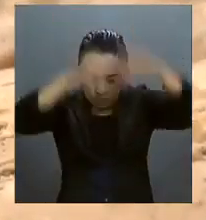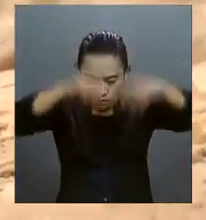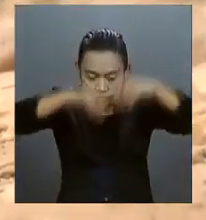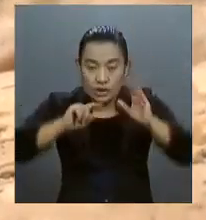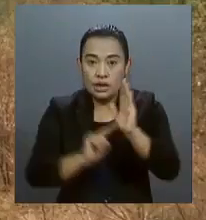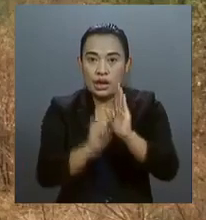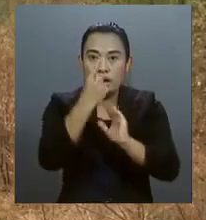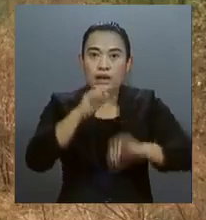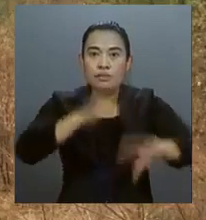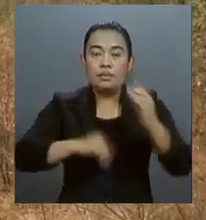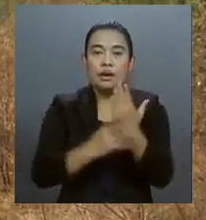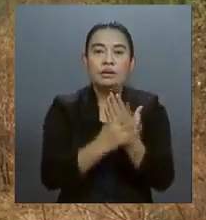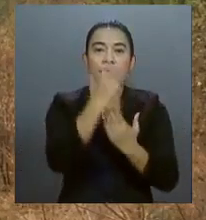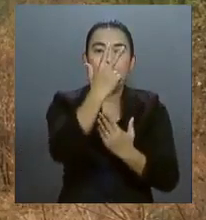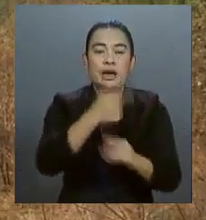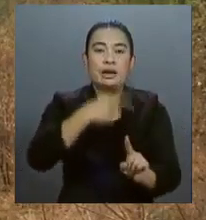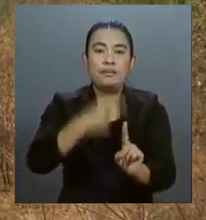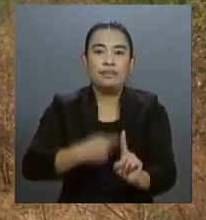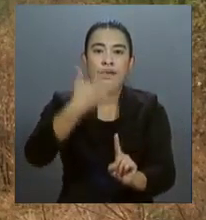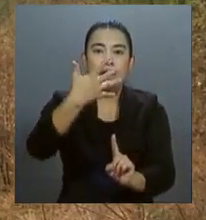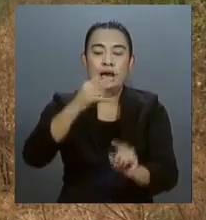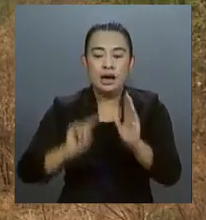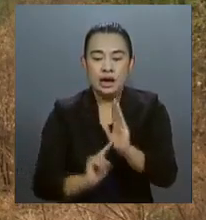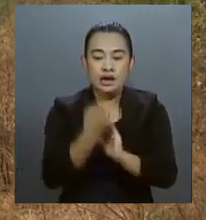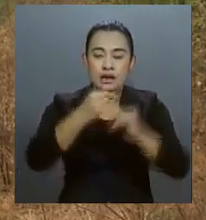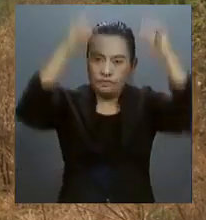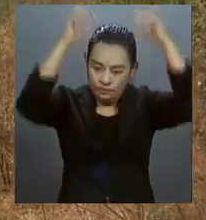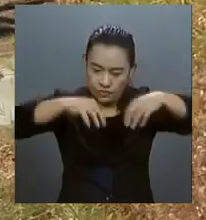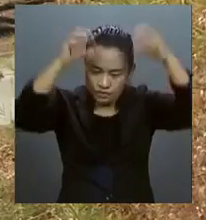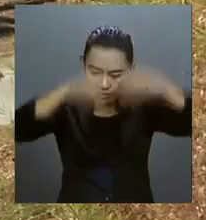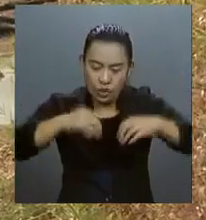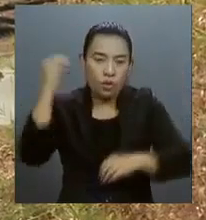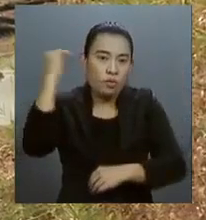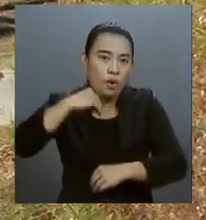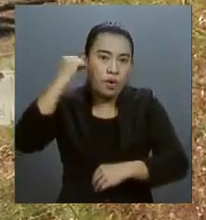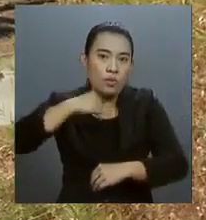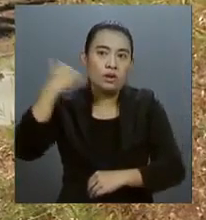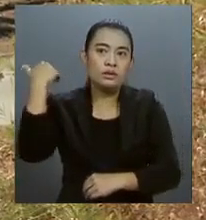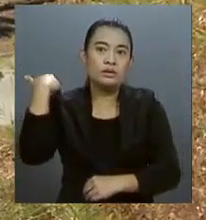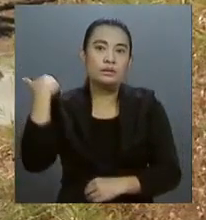ต่สัปดาห์ที่3ของเดือนพฤษภาคมเป็นต้นไปจึงจะเริ่มมีฝนตกบ่อยขึ้น